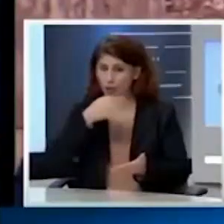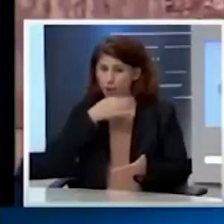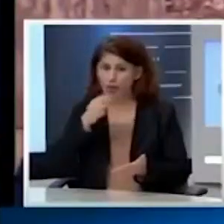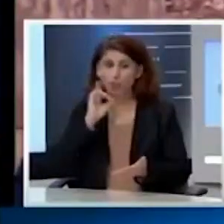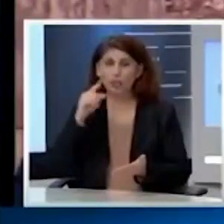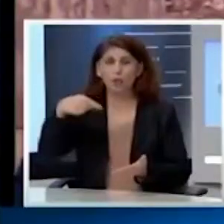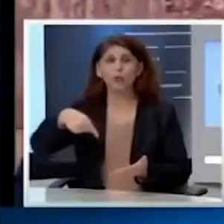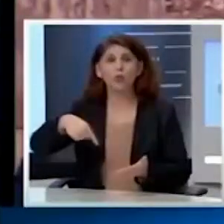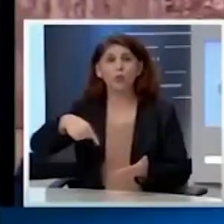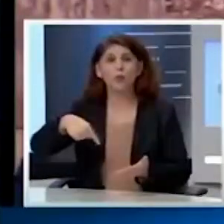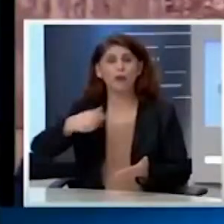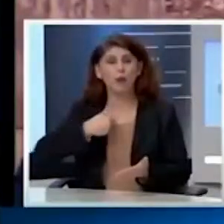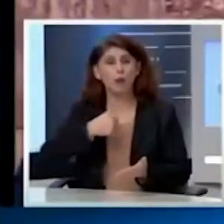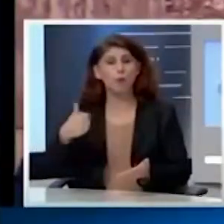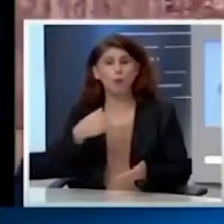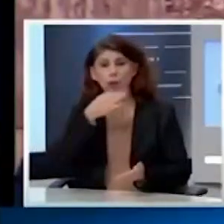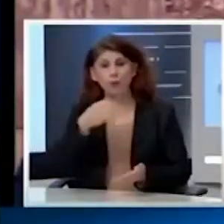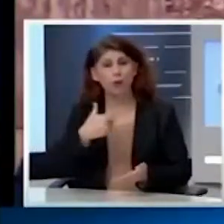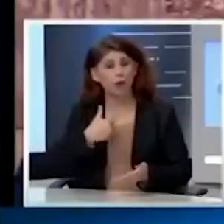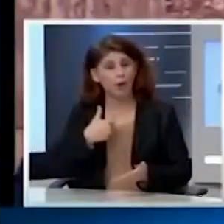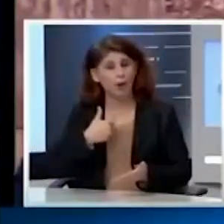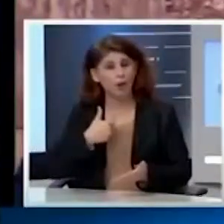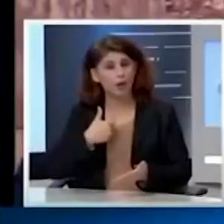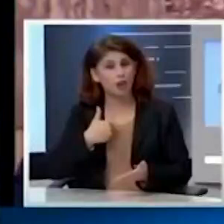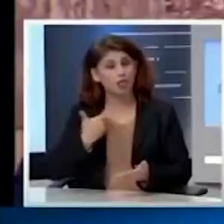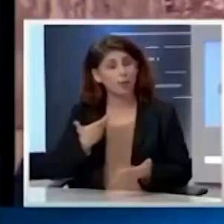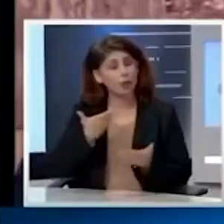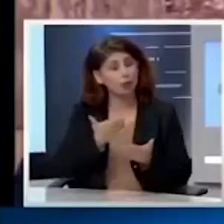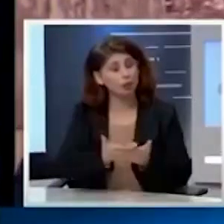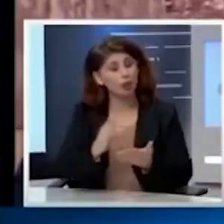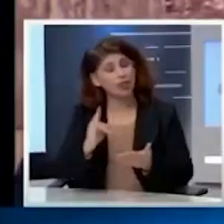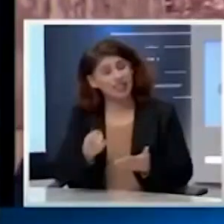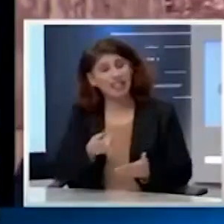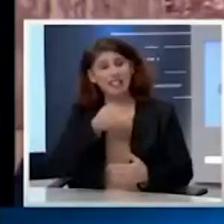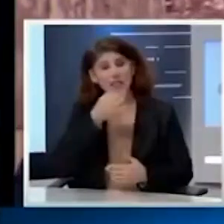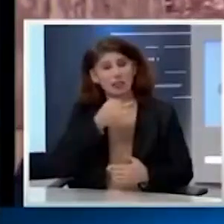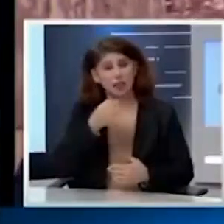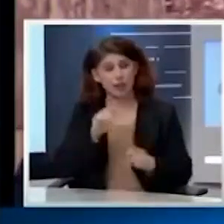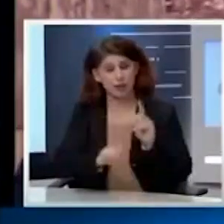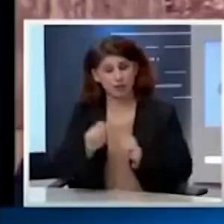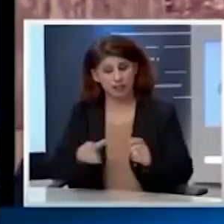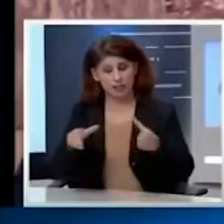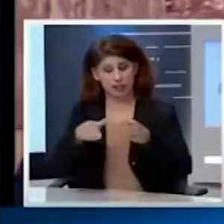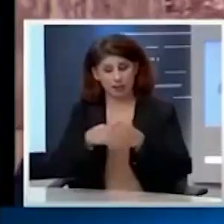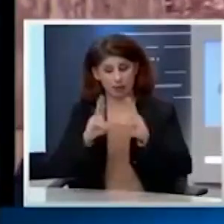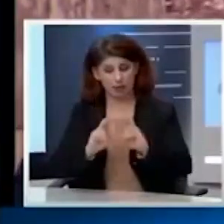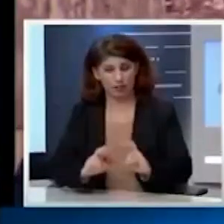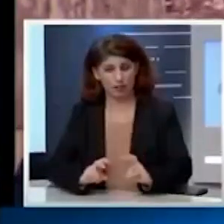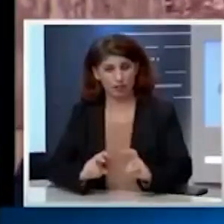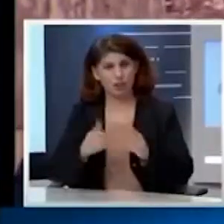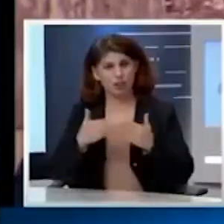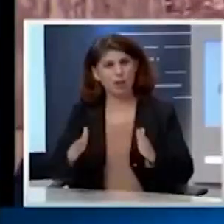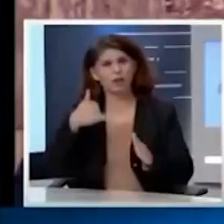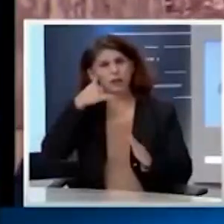6.30 να μιλήσει η κυρία Γεννηματά. Αργότερα ο κύριος Τσίπρας προς το κλείσιμο της διαδικασίας. Κάπου εκεί τοποθετούμε και τον